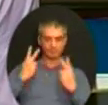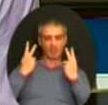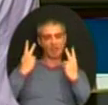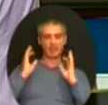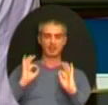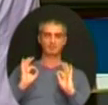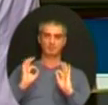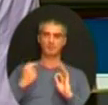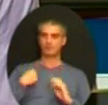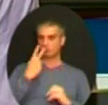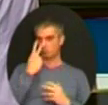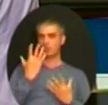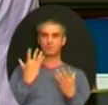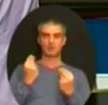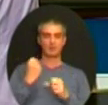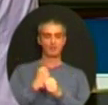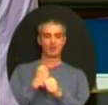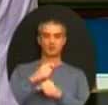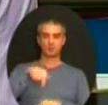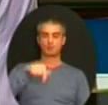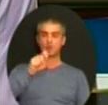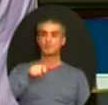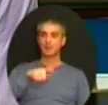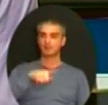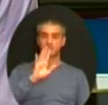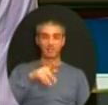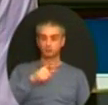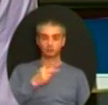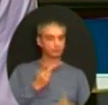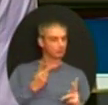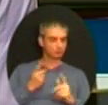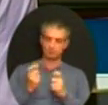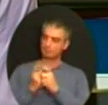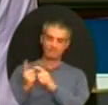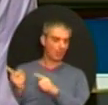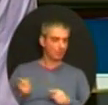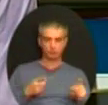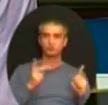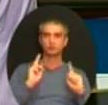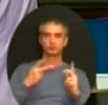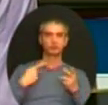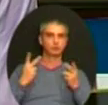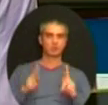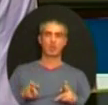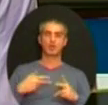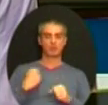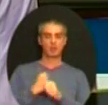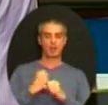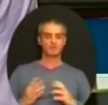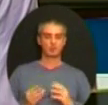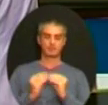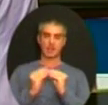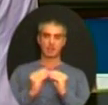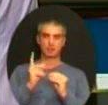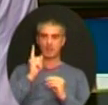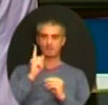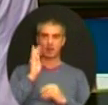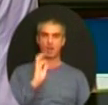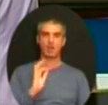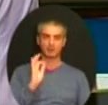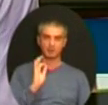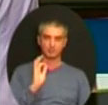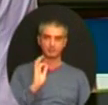ערכיים, ואנחנו רואים אותם גם בעבודה בכנסת, שגם כשזה חוצה מפלגות, יש לנו את היכולת לעבוד ביחד. כן. אבל יחד עם